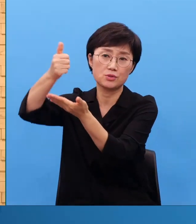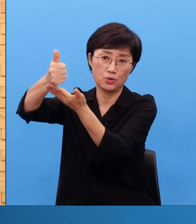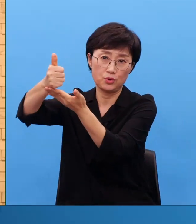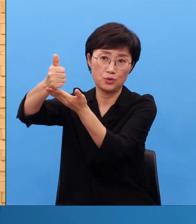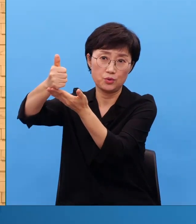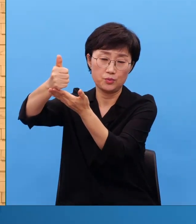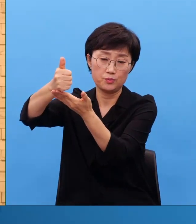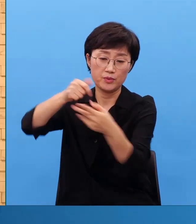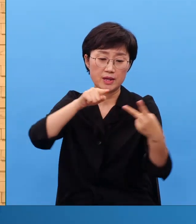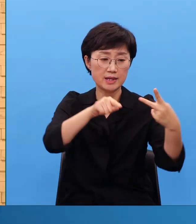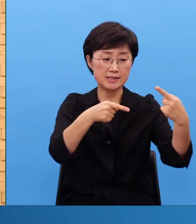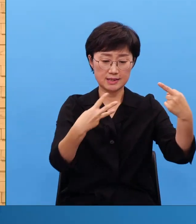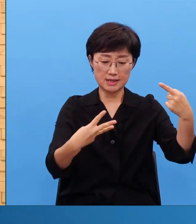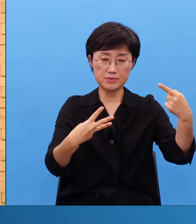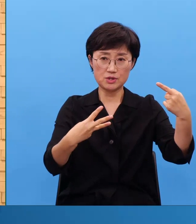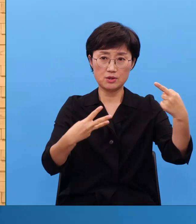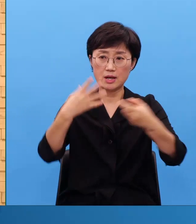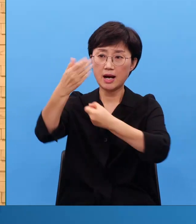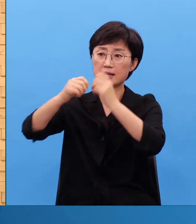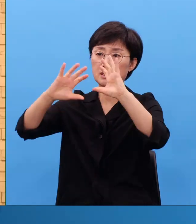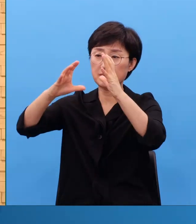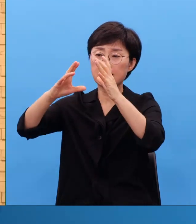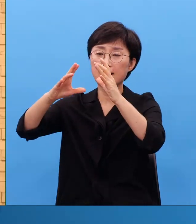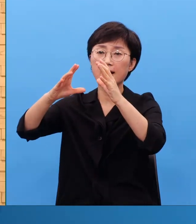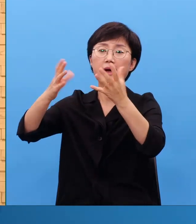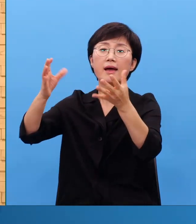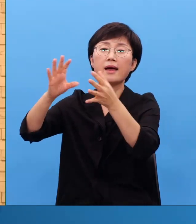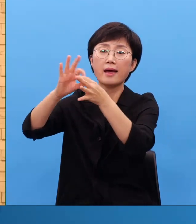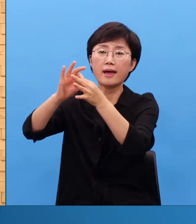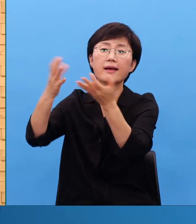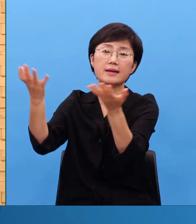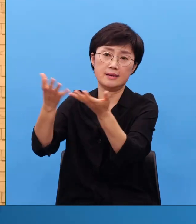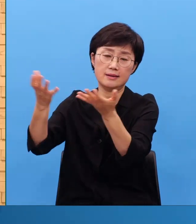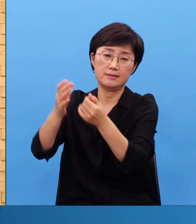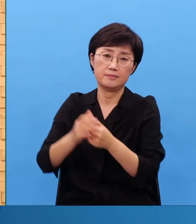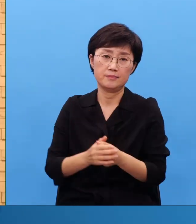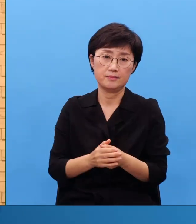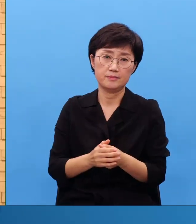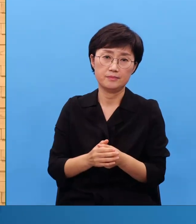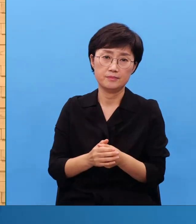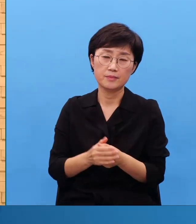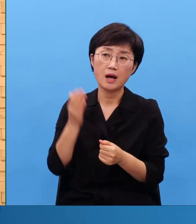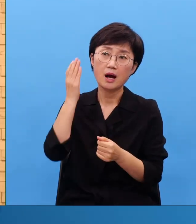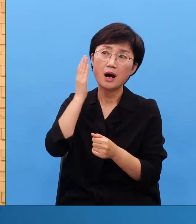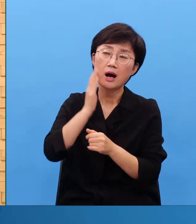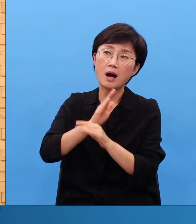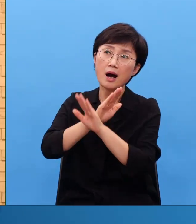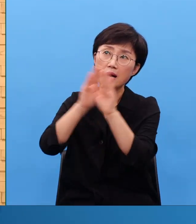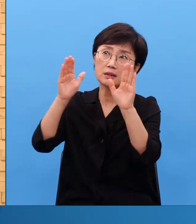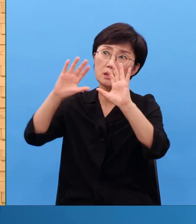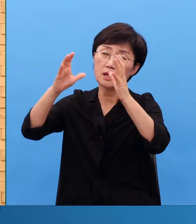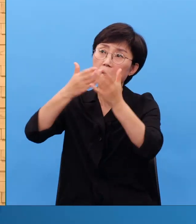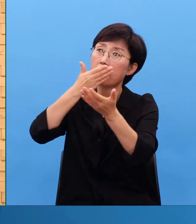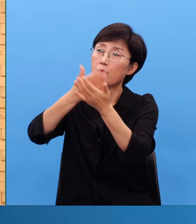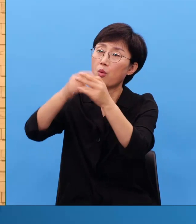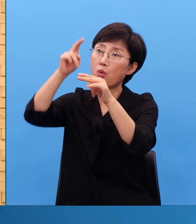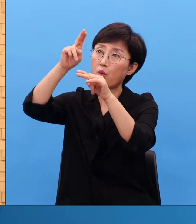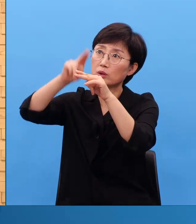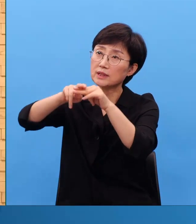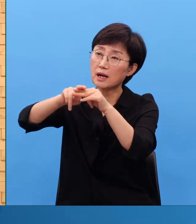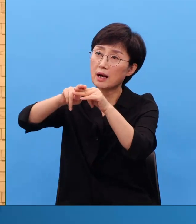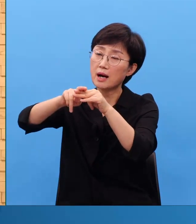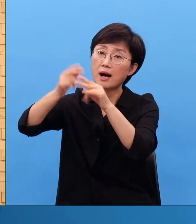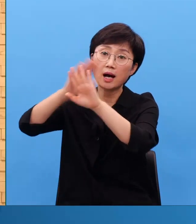일 and it is the working of the kingdom of God. 보좌이신 하나님을 설명하는 거죠. And so the throne is talking about